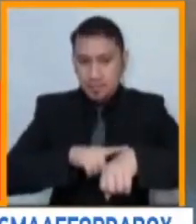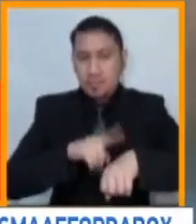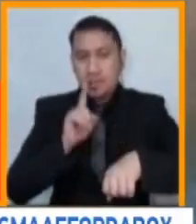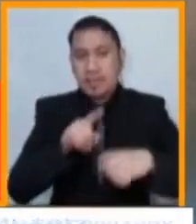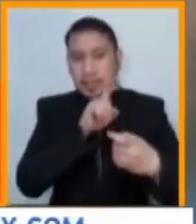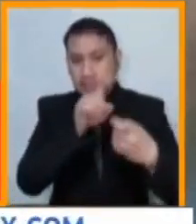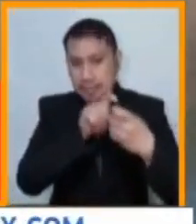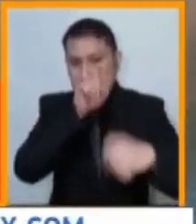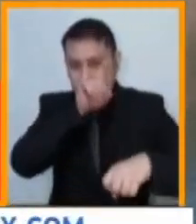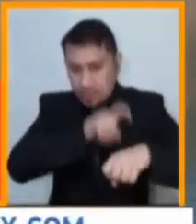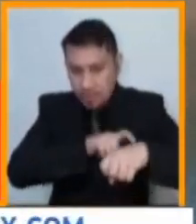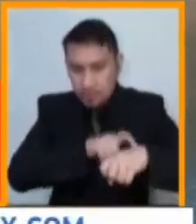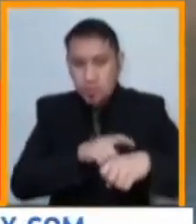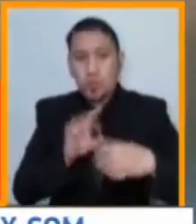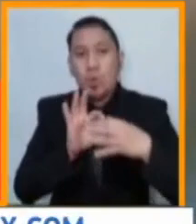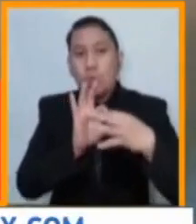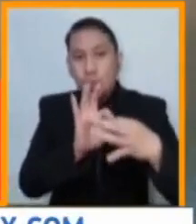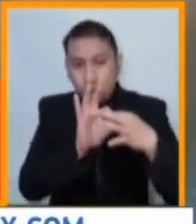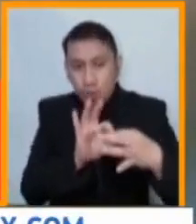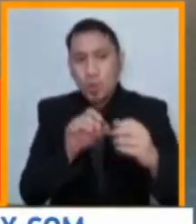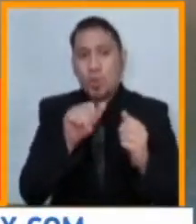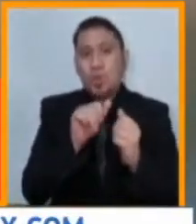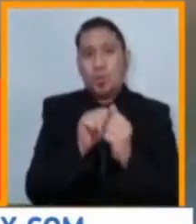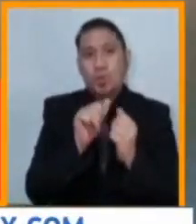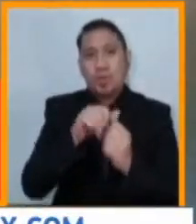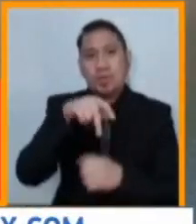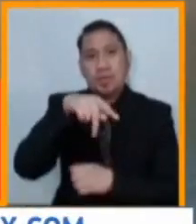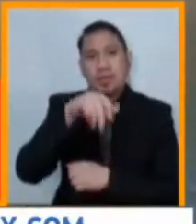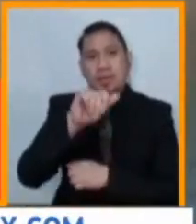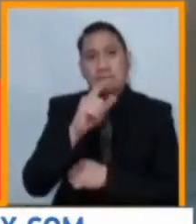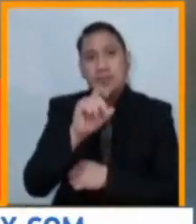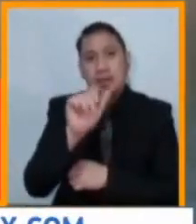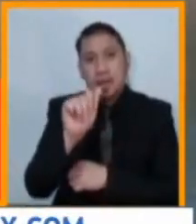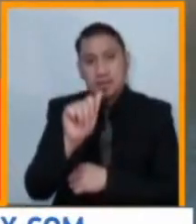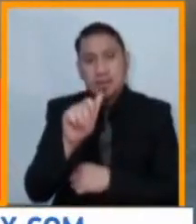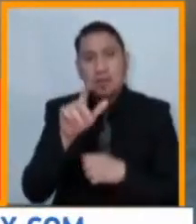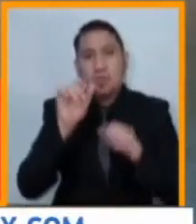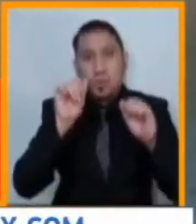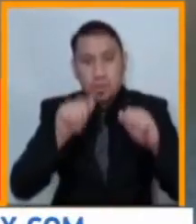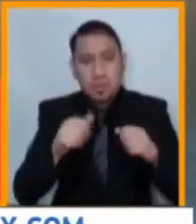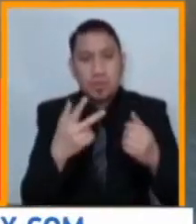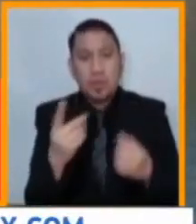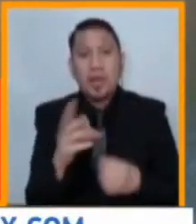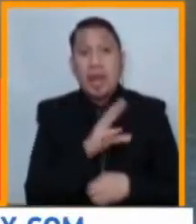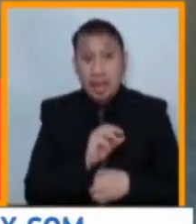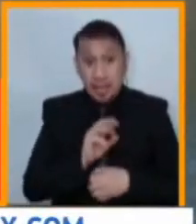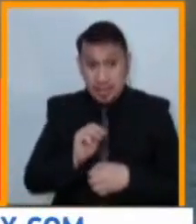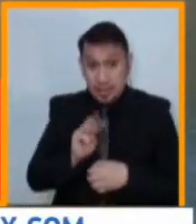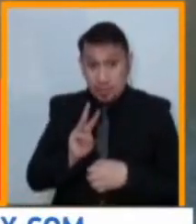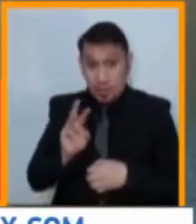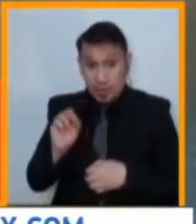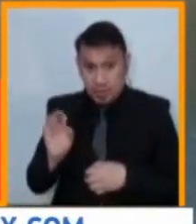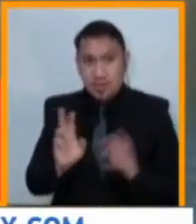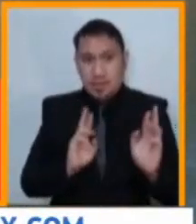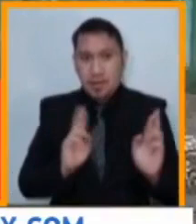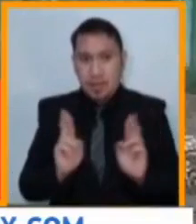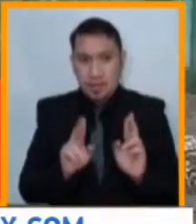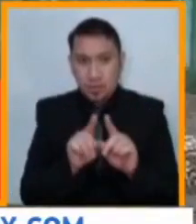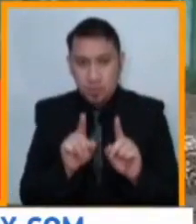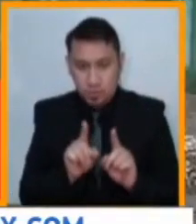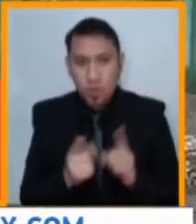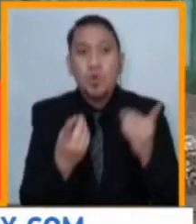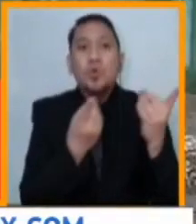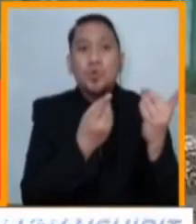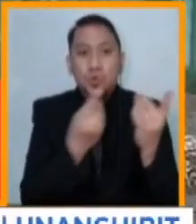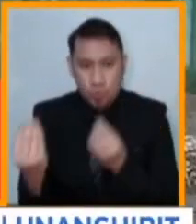tayo sa pag-asa kung kailan po pwedeng gawin ito at ang NWSS naman po ay nakahanda no para magsagawa ng cloud seeding